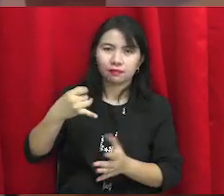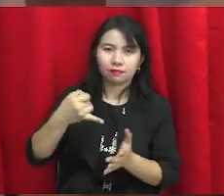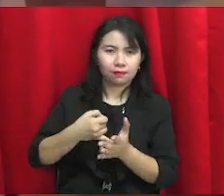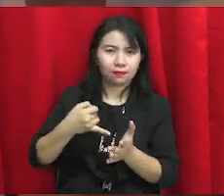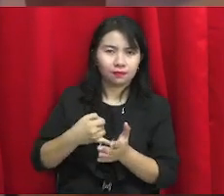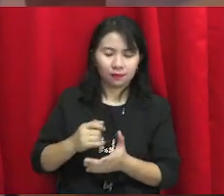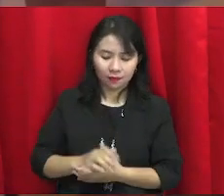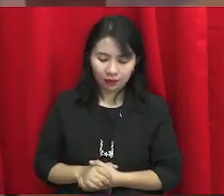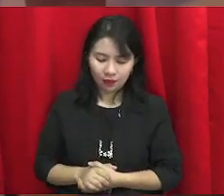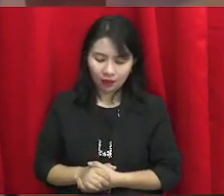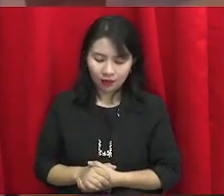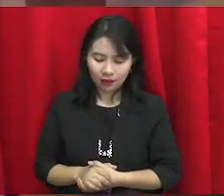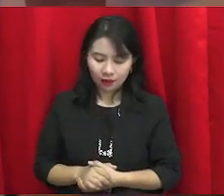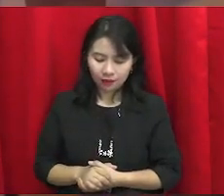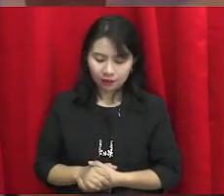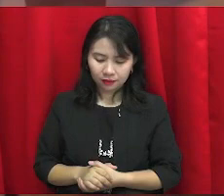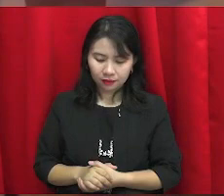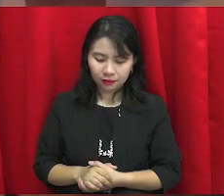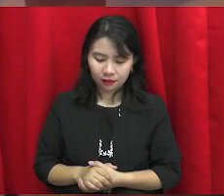Yun po yung sinasabi niyo po na tabo.